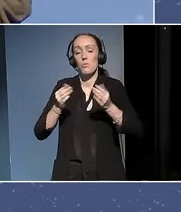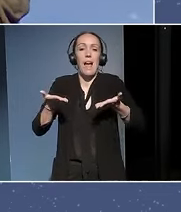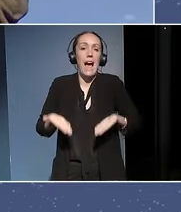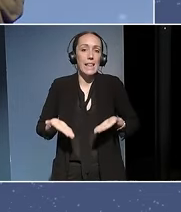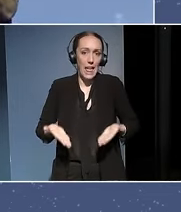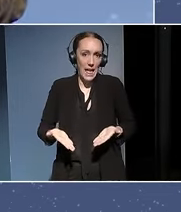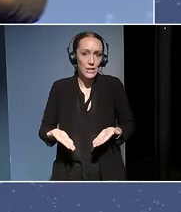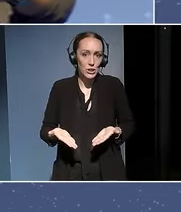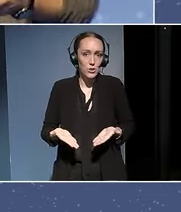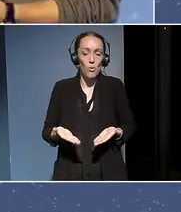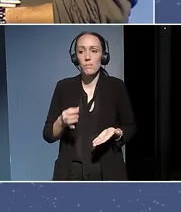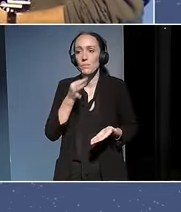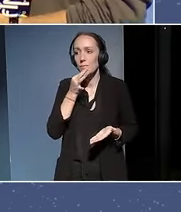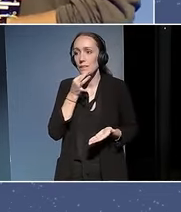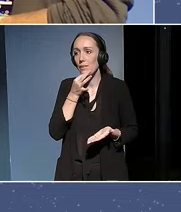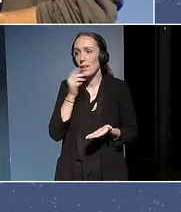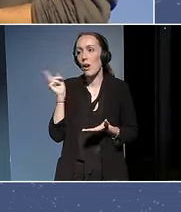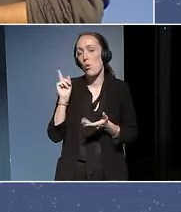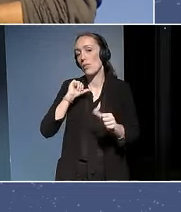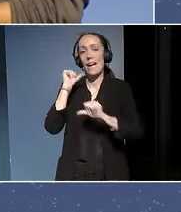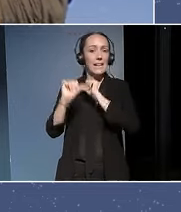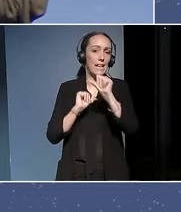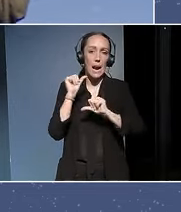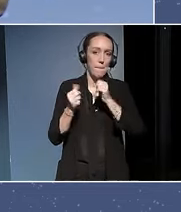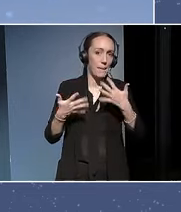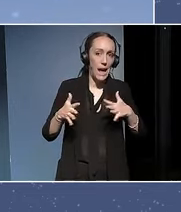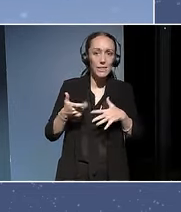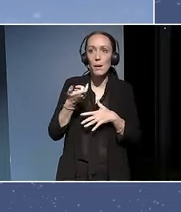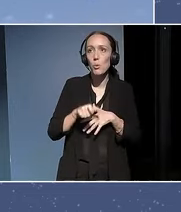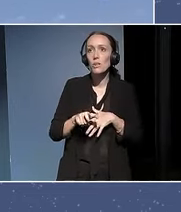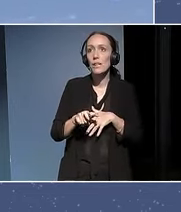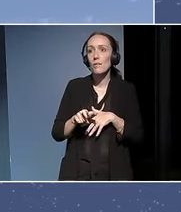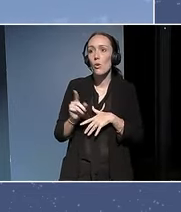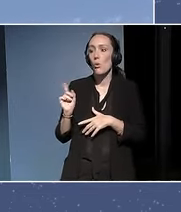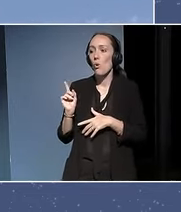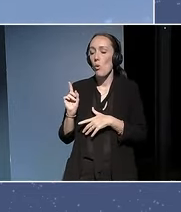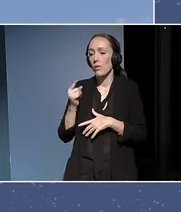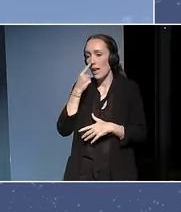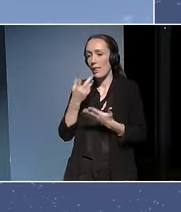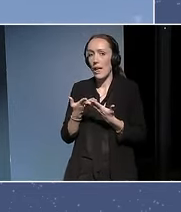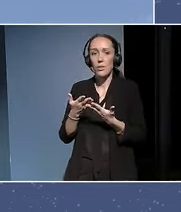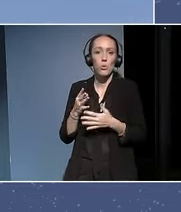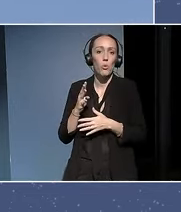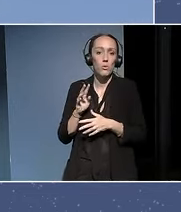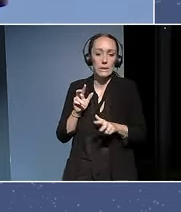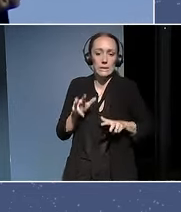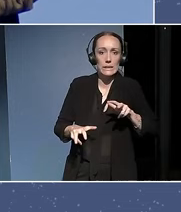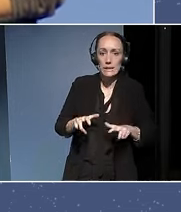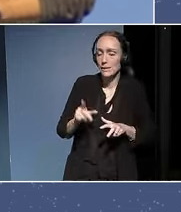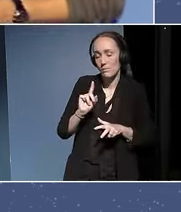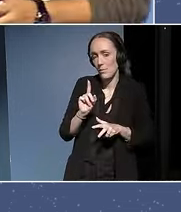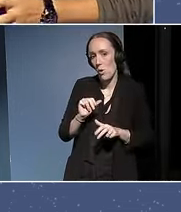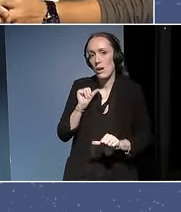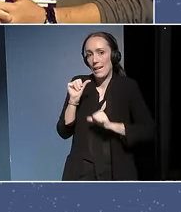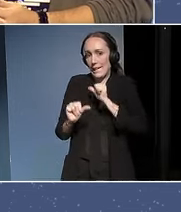cambiandogli appunto la coda perché non non ha più quella coda da teropode che ci si aspettava avesse e qui lo